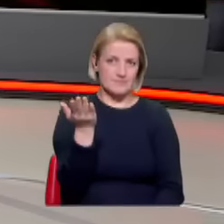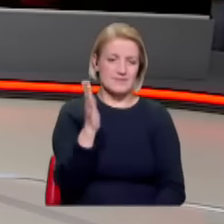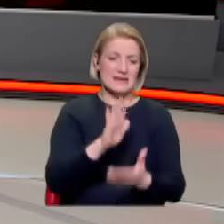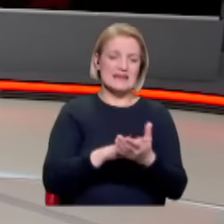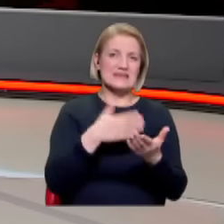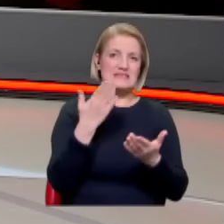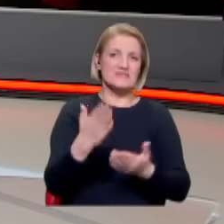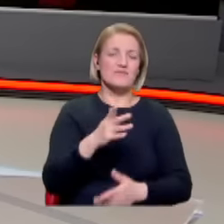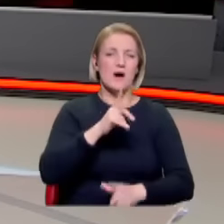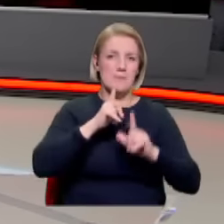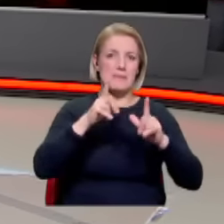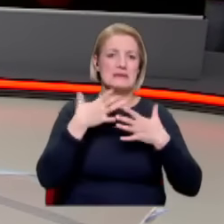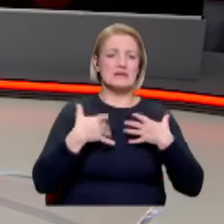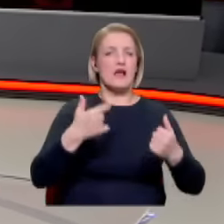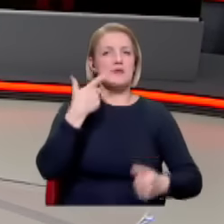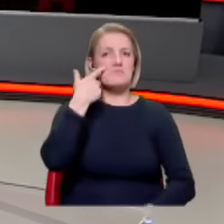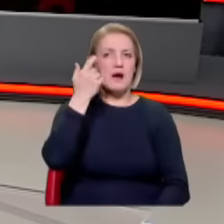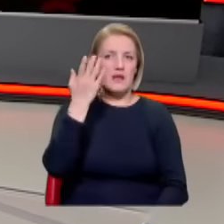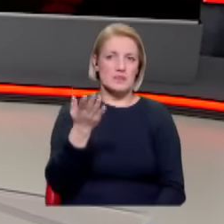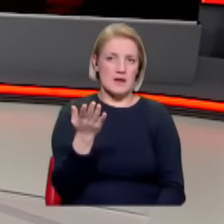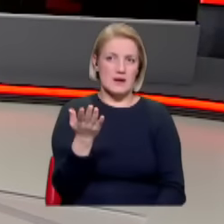İstifa çağrıları yapılıyor Sağlık Bakanı'na.